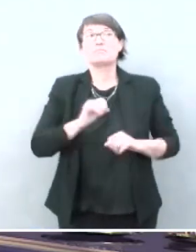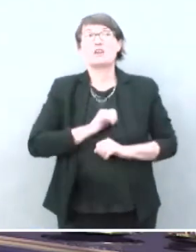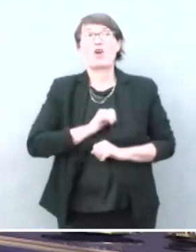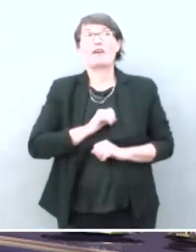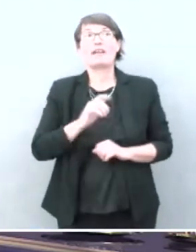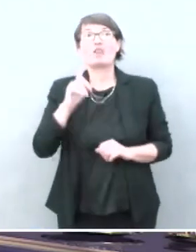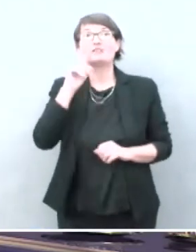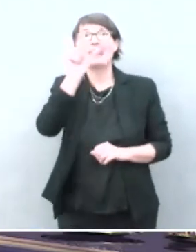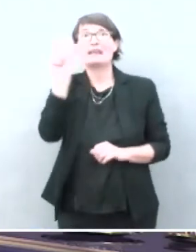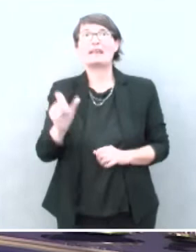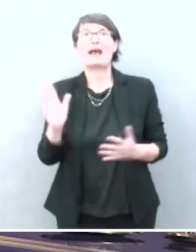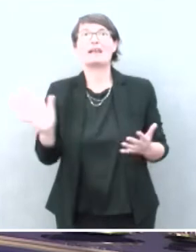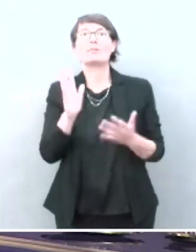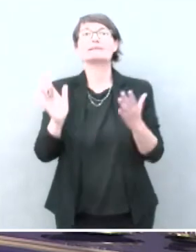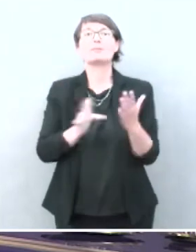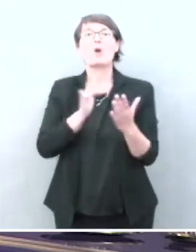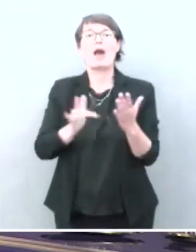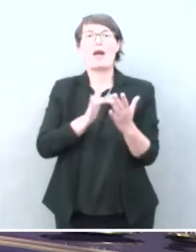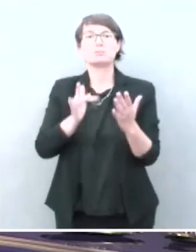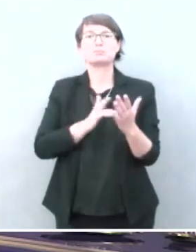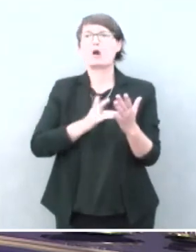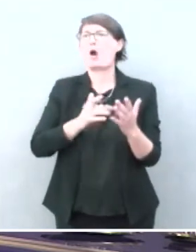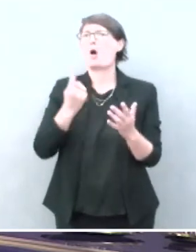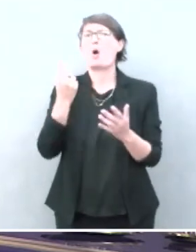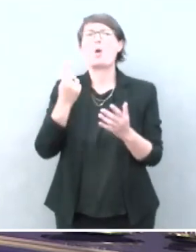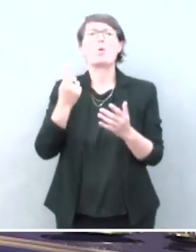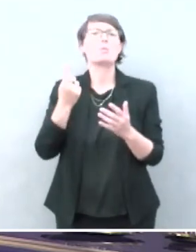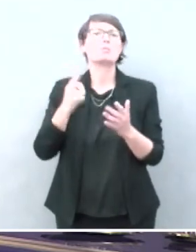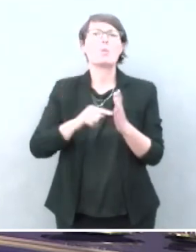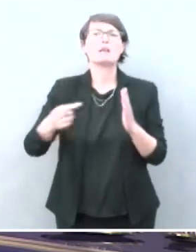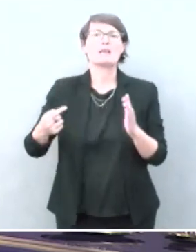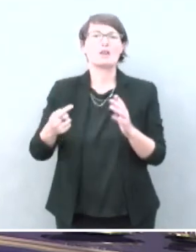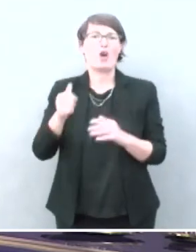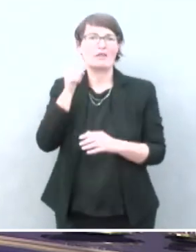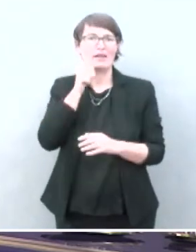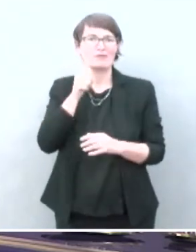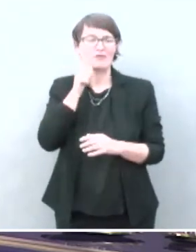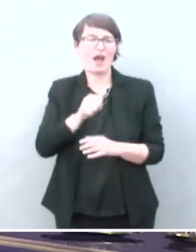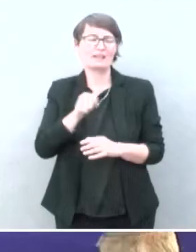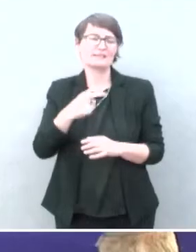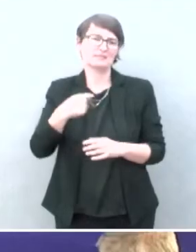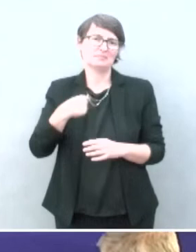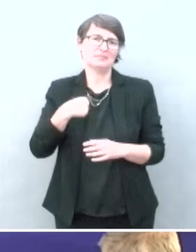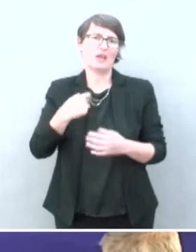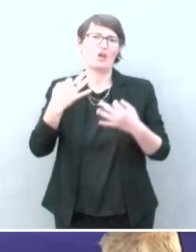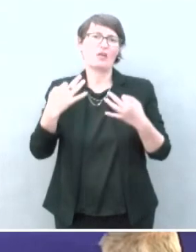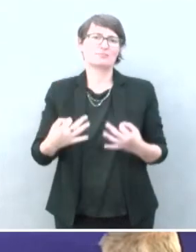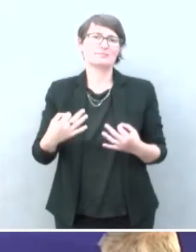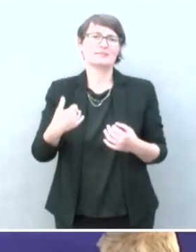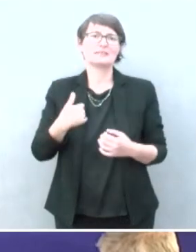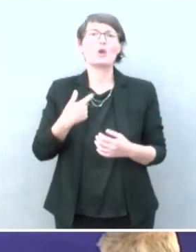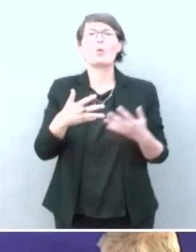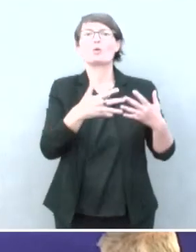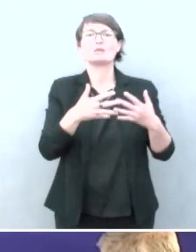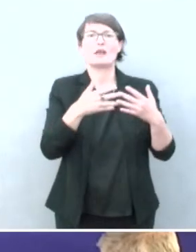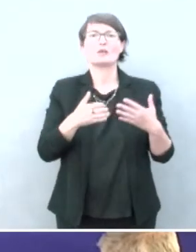Apple falsi, milioni, io credo che il governo degli Stati Uniti fosse una mano alla Apple gliela darebbe, che dici? No, ma ci sono anche